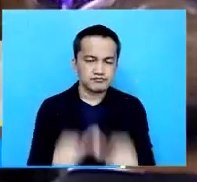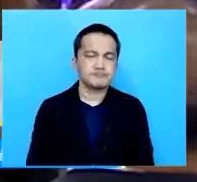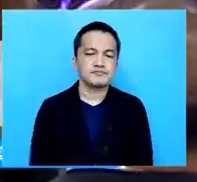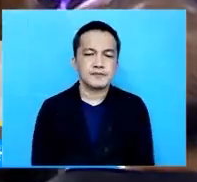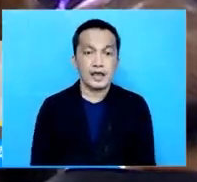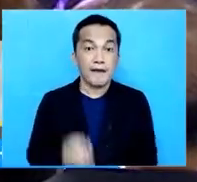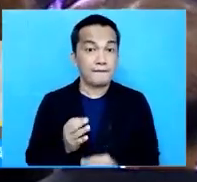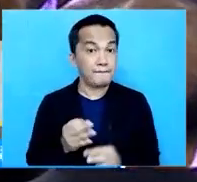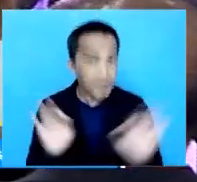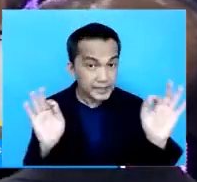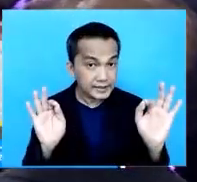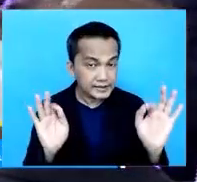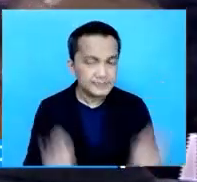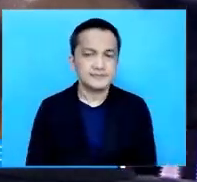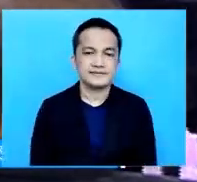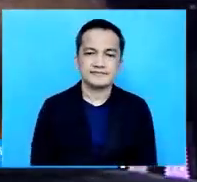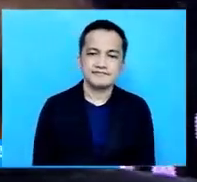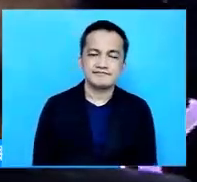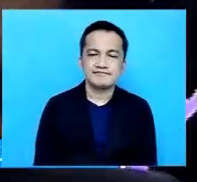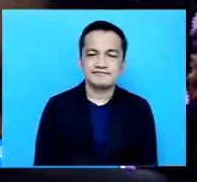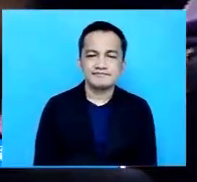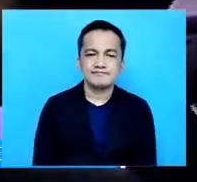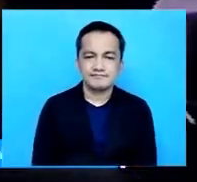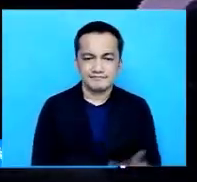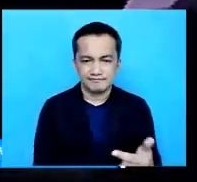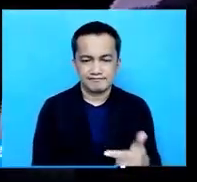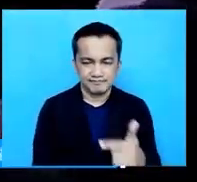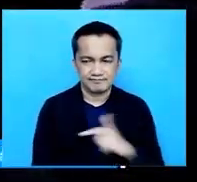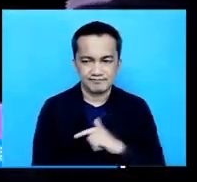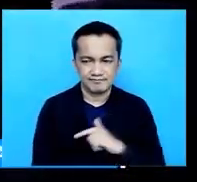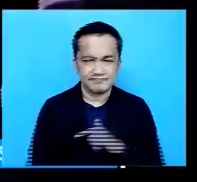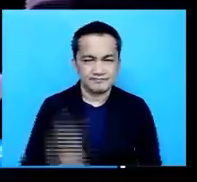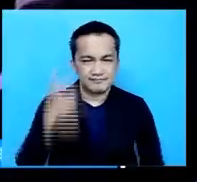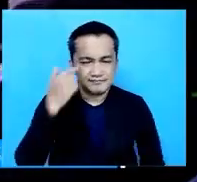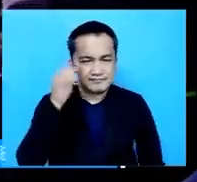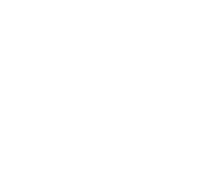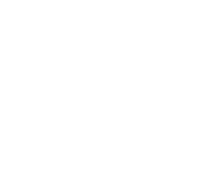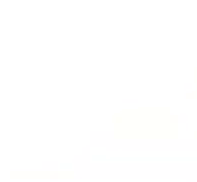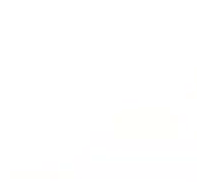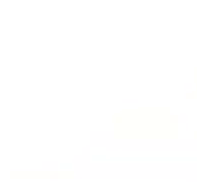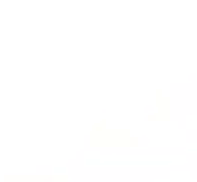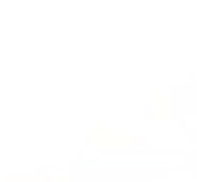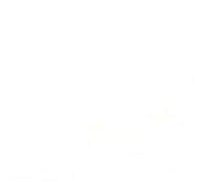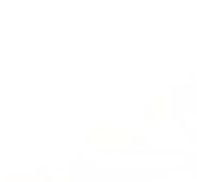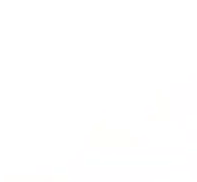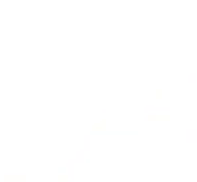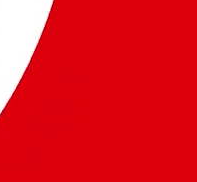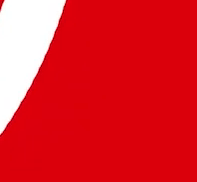libre. Nagbabalita mula sa frontline, Gary De Leon, News 5.